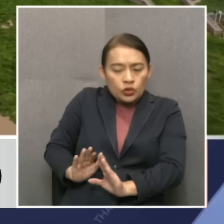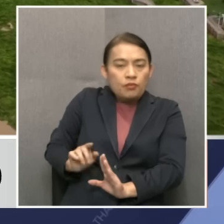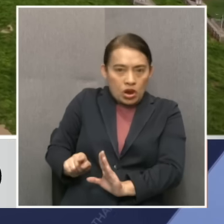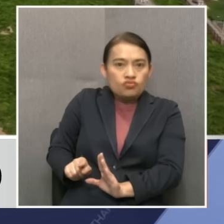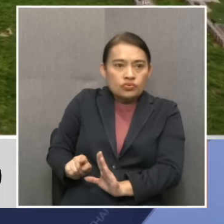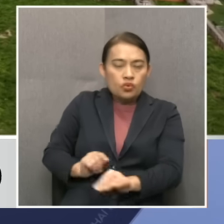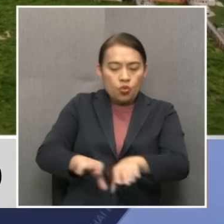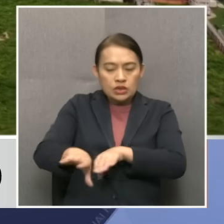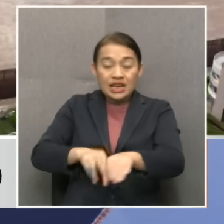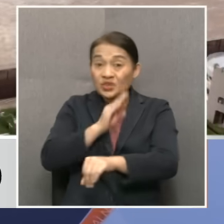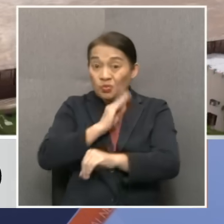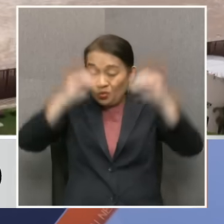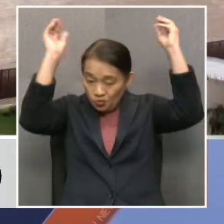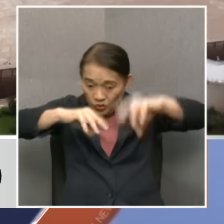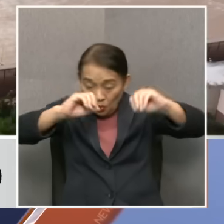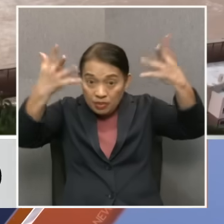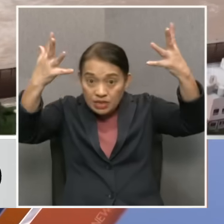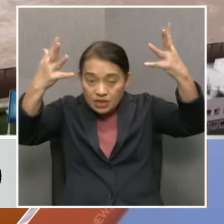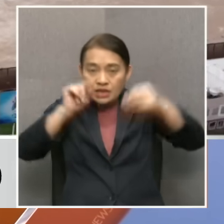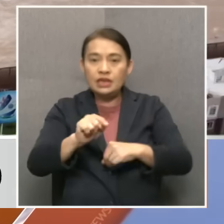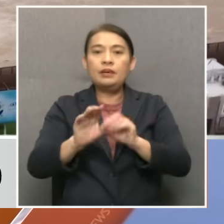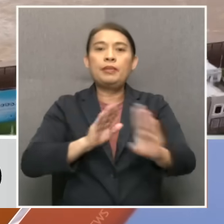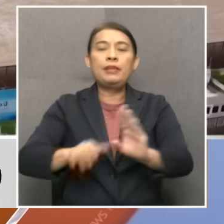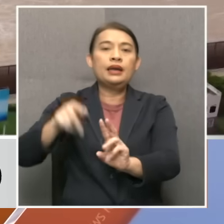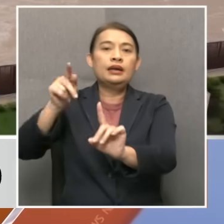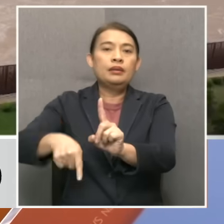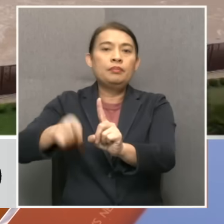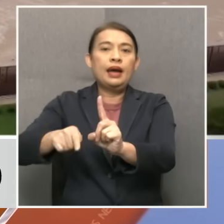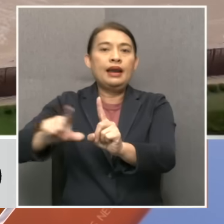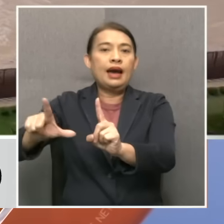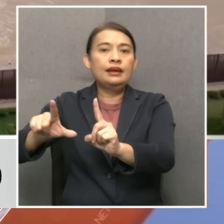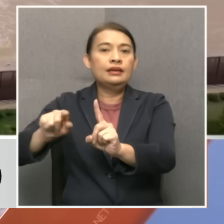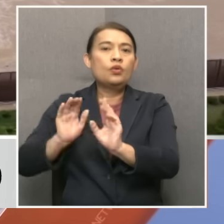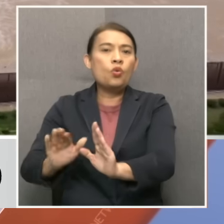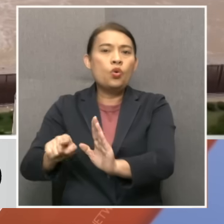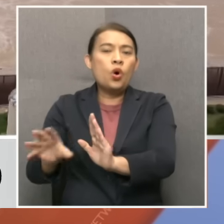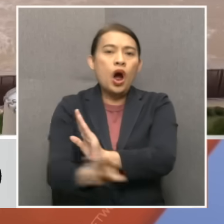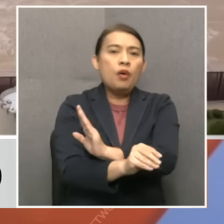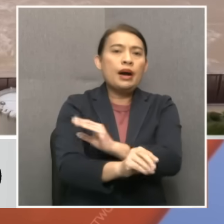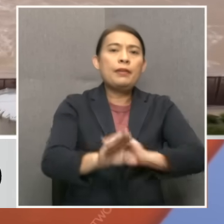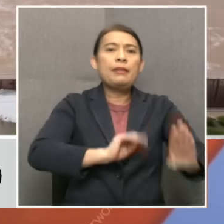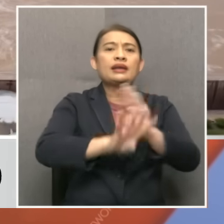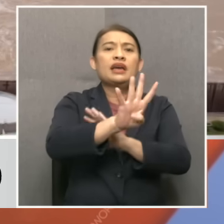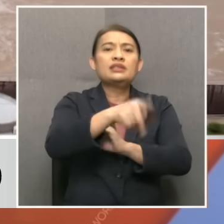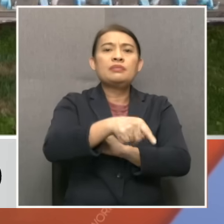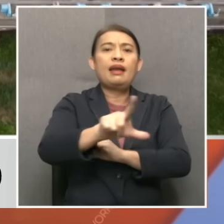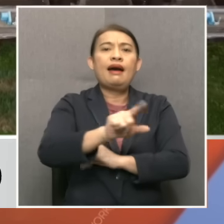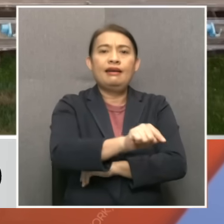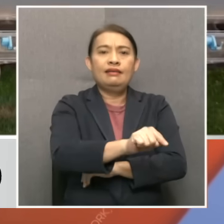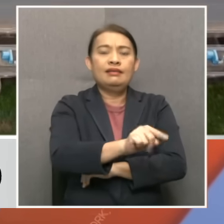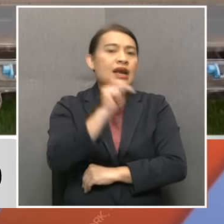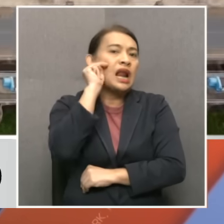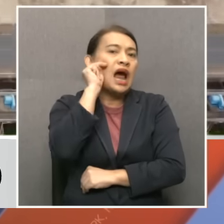รียมไว้ถ้าฝนทิ้งช่วงก็อีกประมาณจะพันล้านเพราะฉะนั้นจริงๆแล้วเนี่ยจะใช้ได้ประมาณแค่4,000ล้านเองเซฟๆนะก็